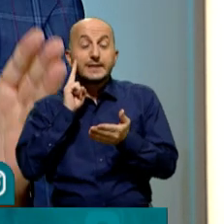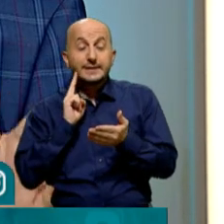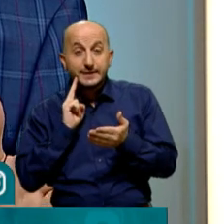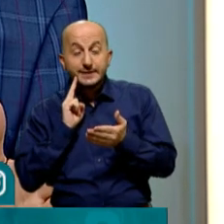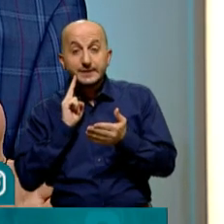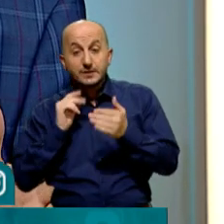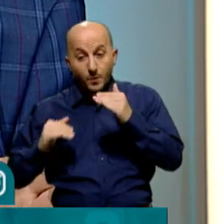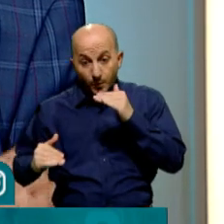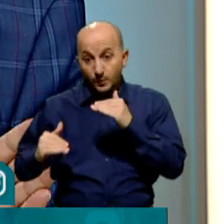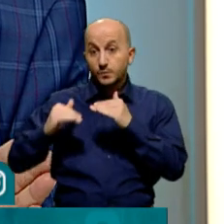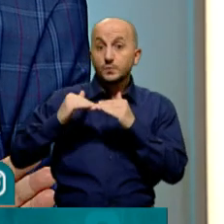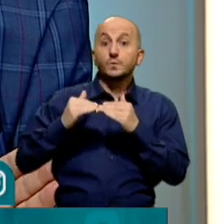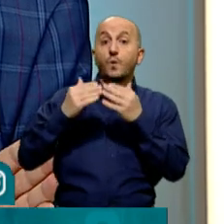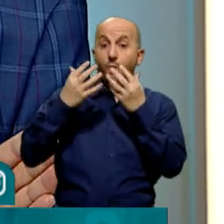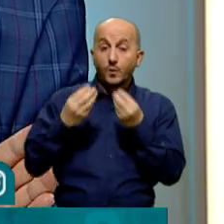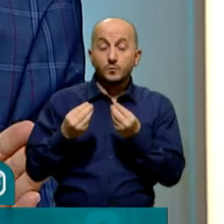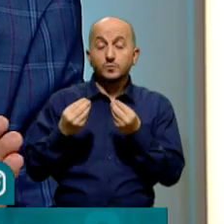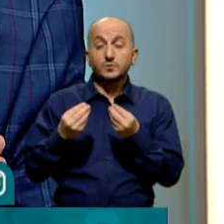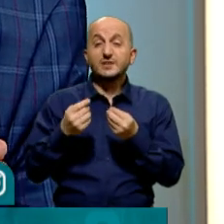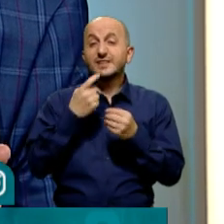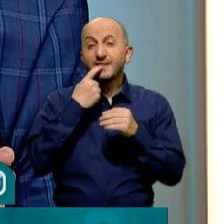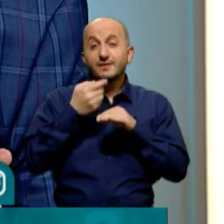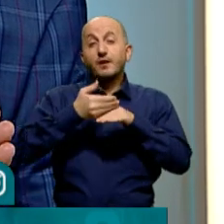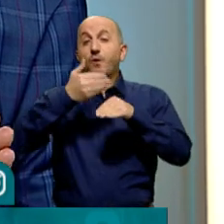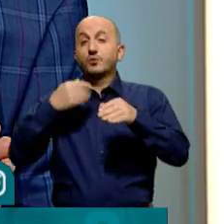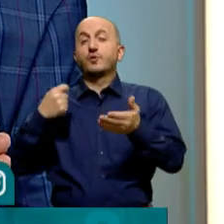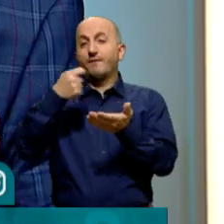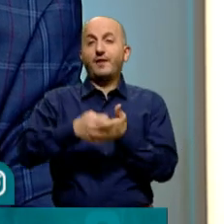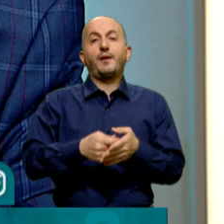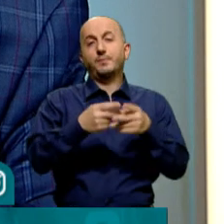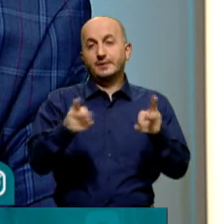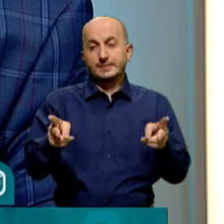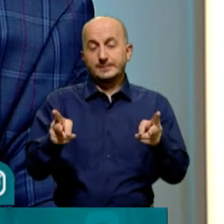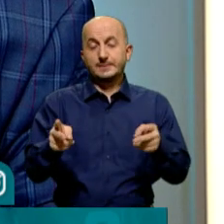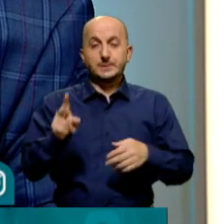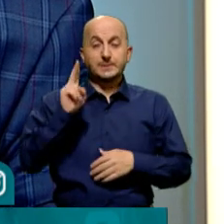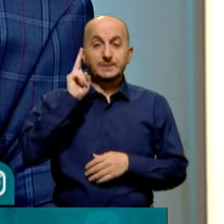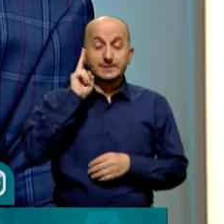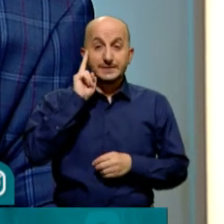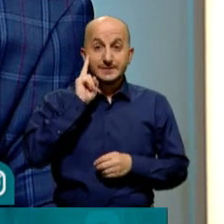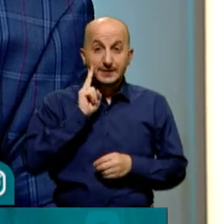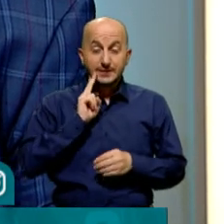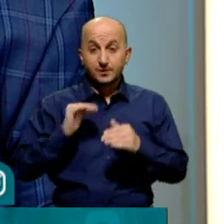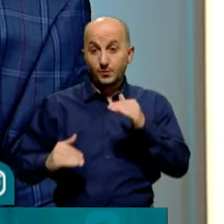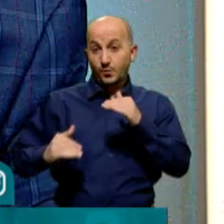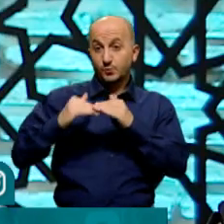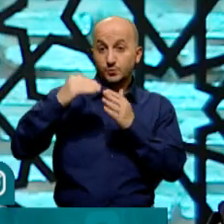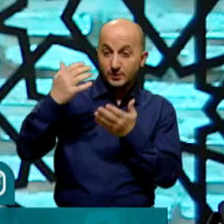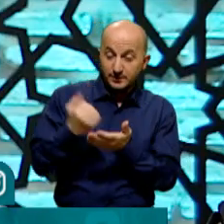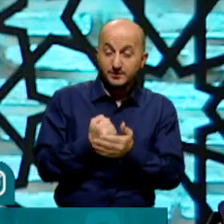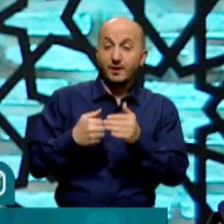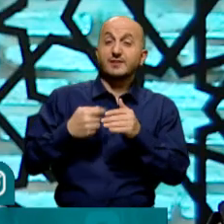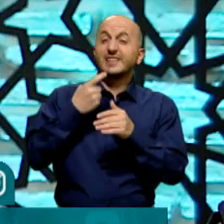Zekat mükellefidir. Dolayısıyla yıl dolmadan verebilir. Nasıl ki nisaba malik olduktan sonra onun